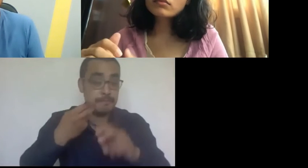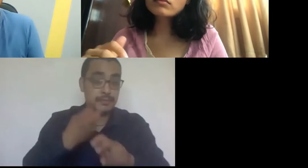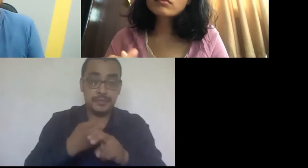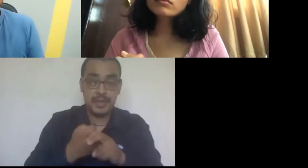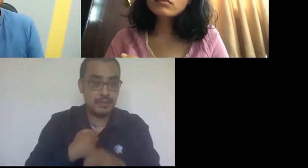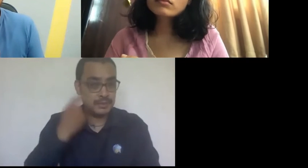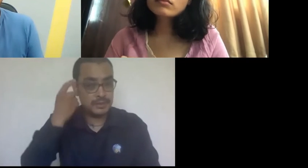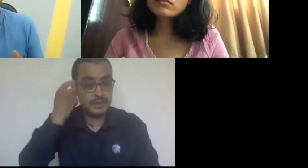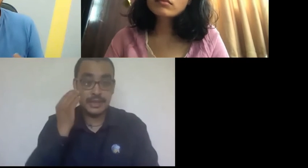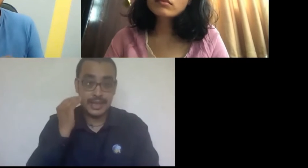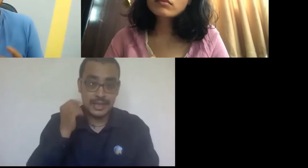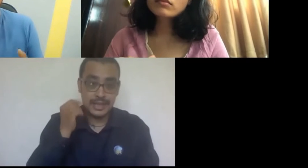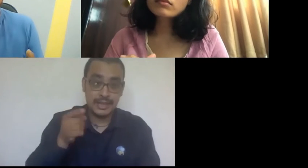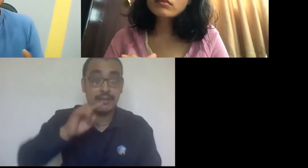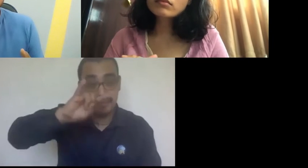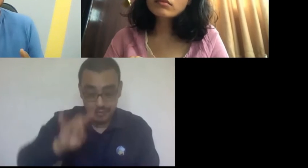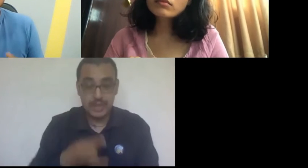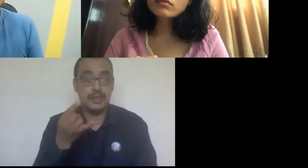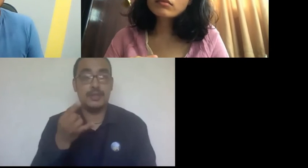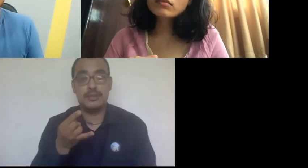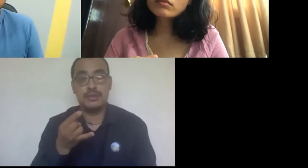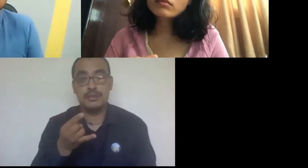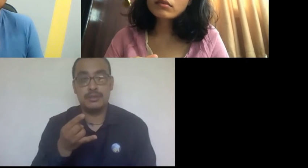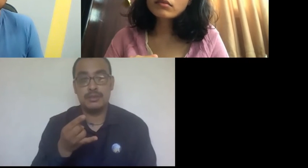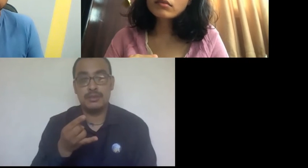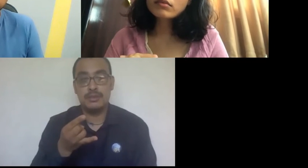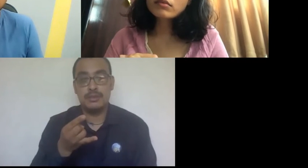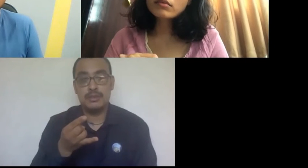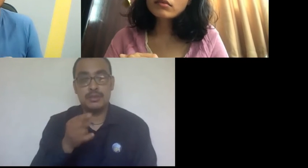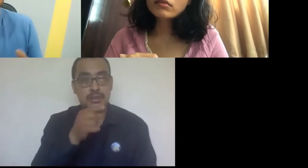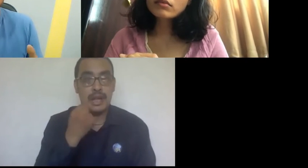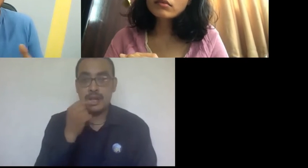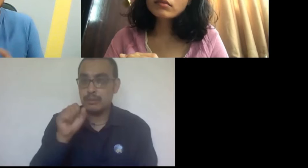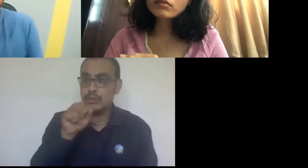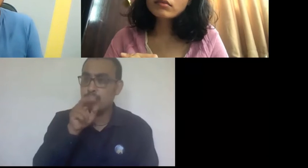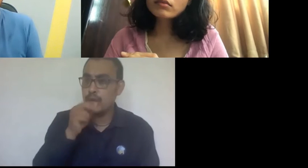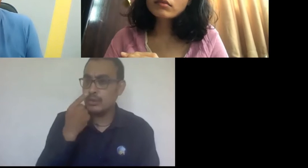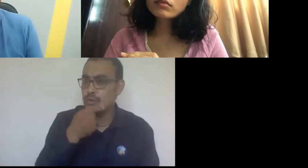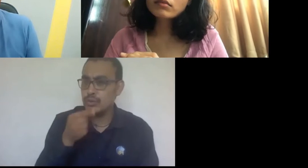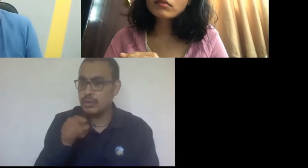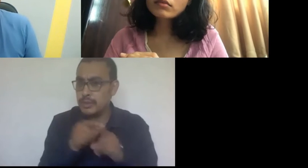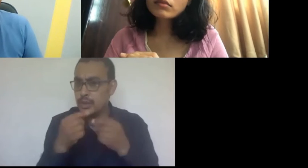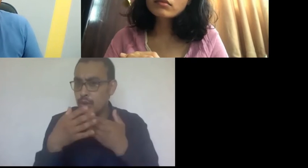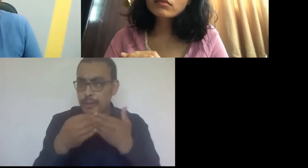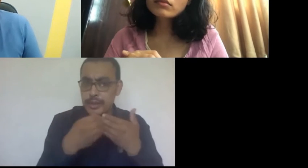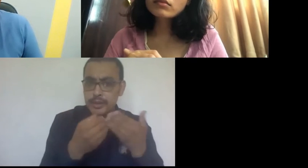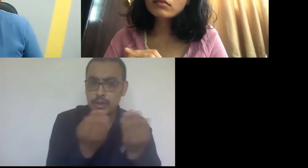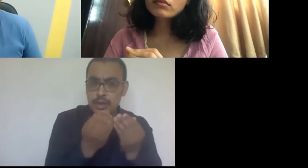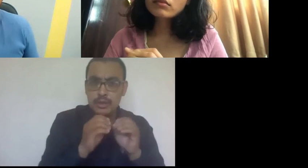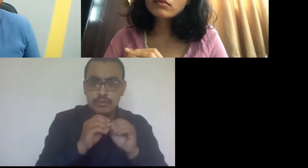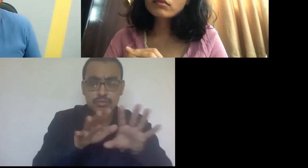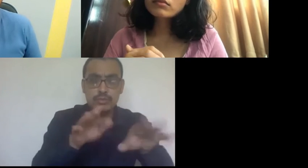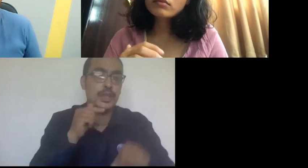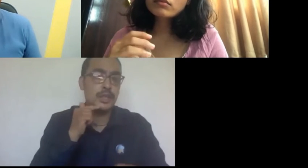गाह्रो हुने, त्यसमाथि पनि त्यसमा चाहिँ अझ होइन अलिकति लिपसिङ गरेर चाहिँ फैलाइरहेको पनि मैले देखेँ होइन. त्यो आफ्नो